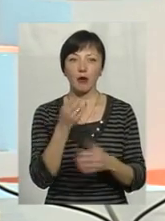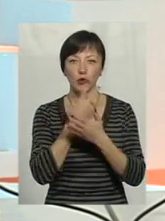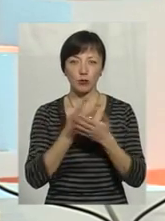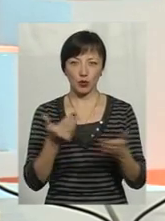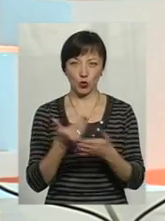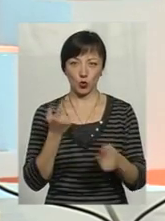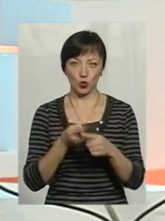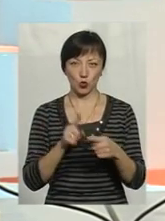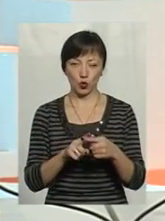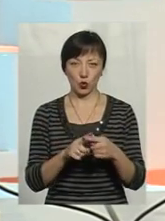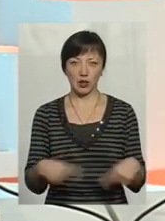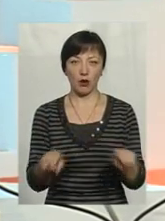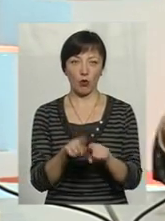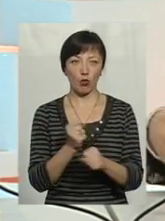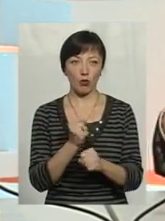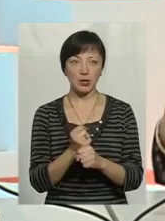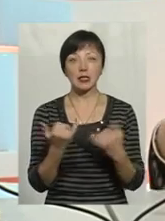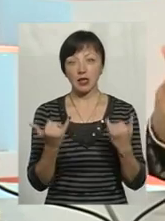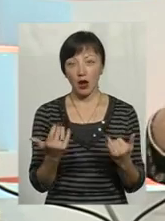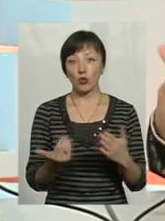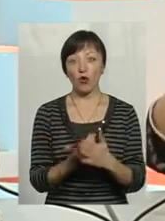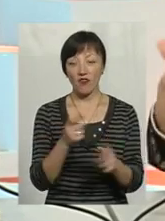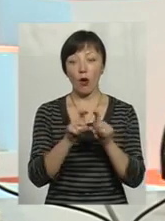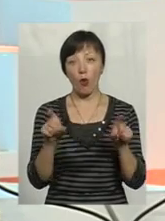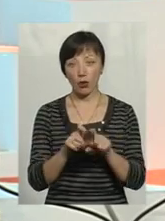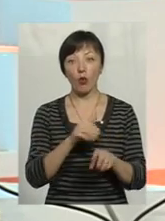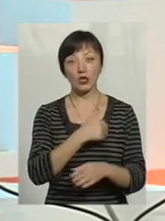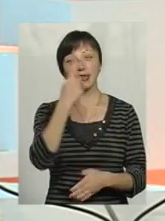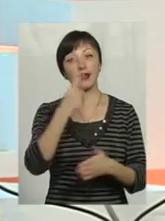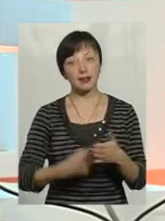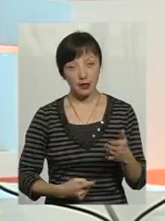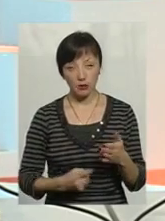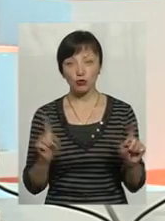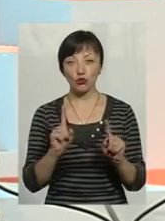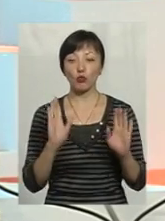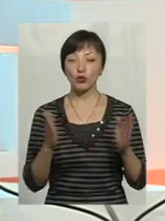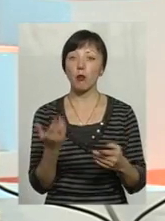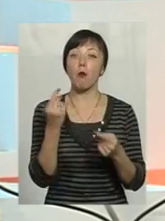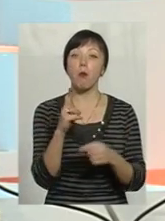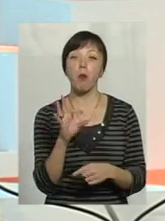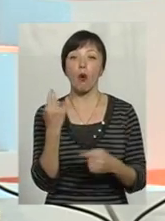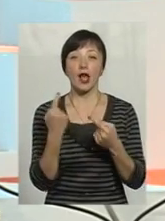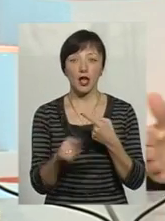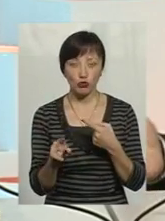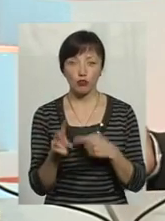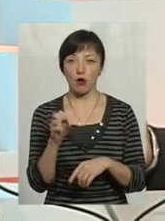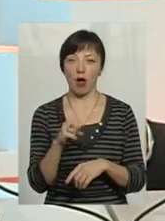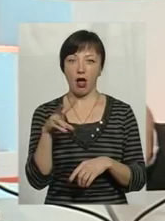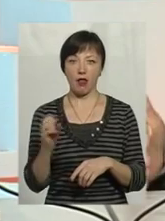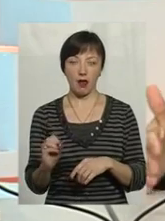цього такої роботи. Зараз нові органи, звичайно, хочеться надіятися, що буде по-іншому, але знову ж